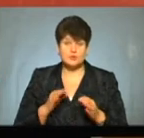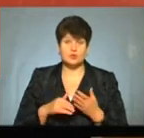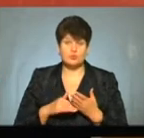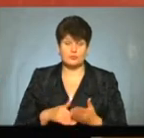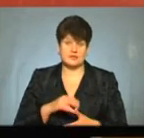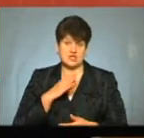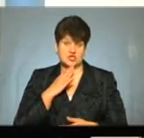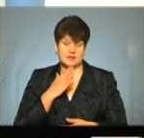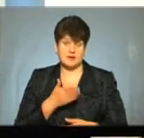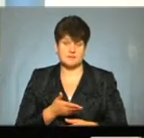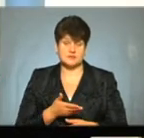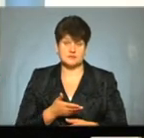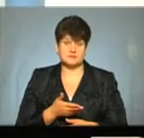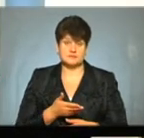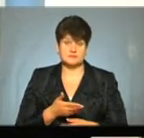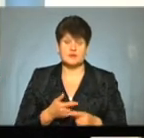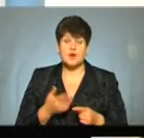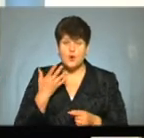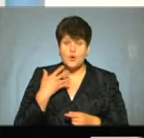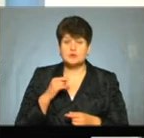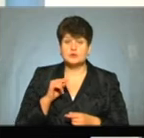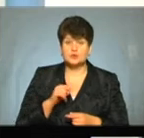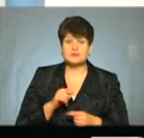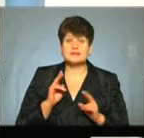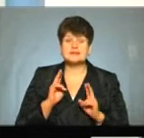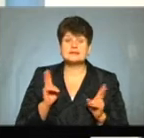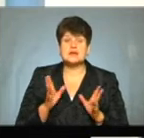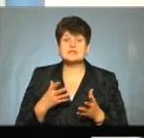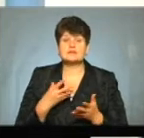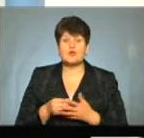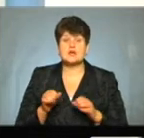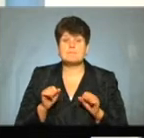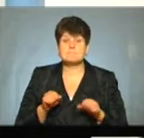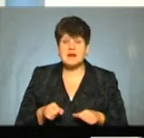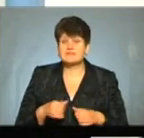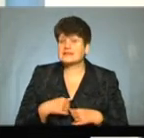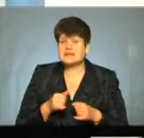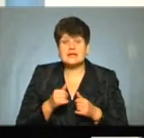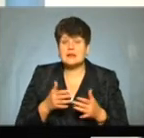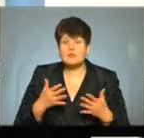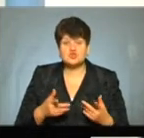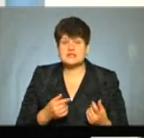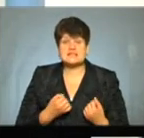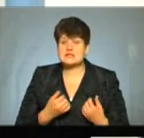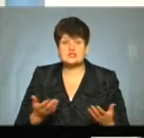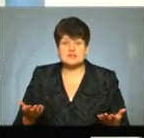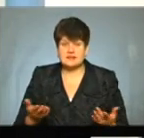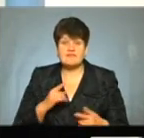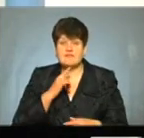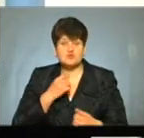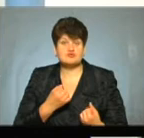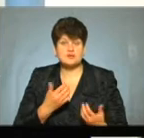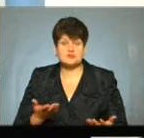цим жінкам. Оскільки, коли тобі ти не знаєш своїх прав, ти не можеш їх і захистити, тобі важко їх